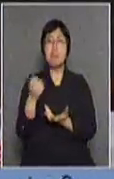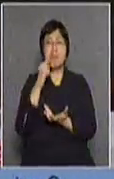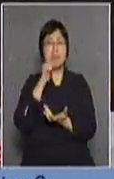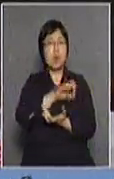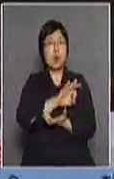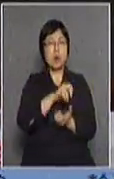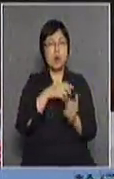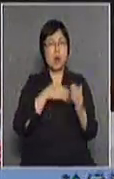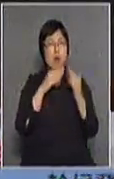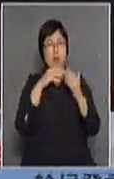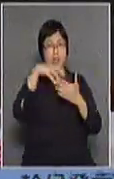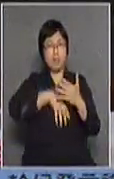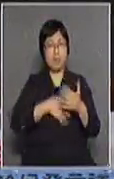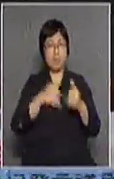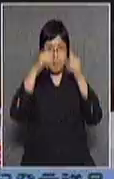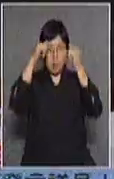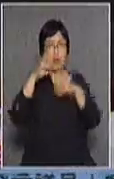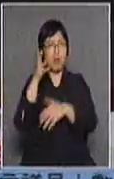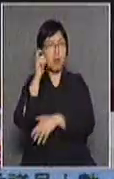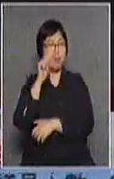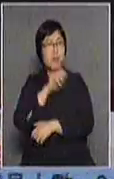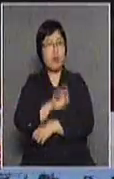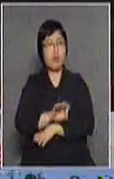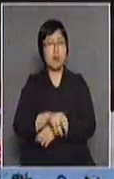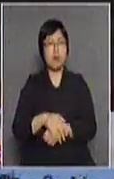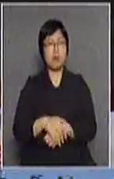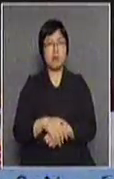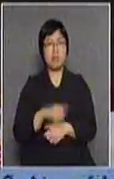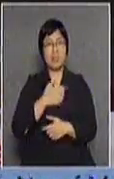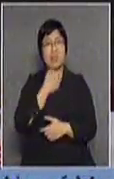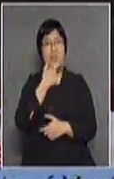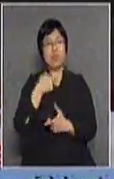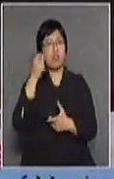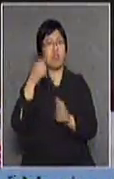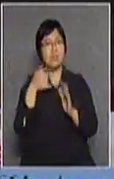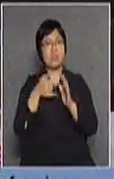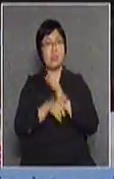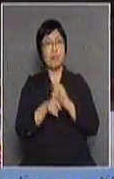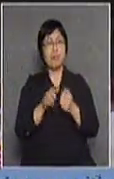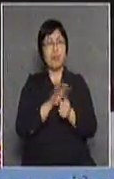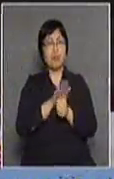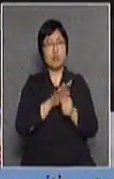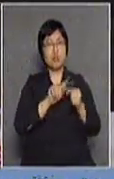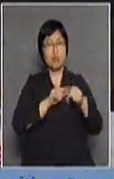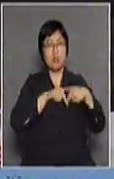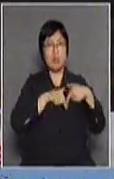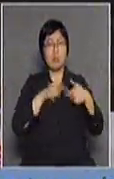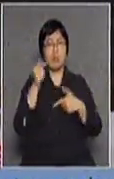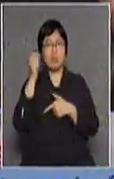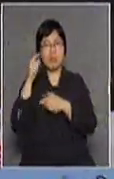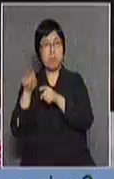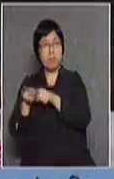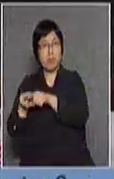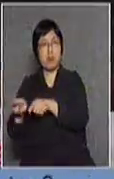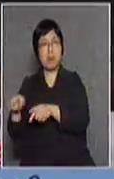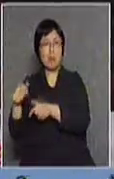家暴的伴侶是男還是女，這又搞笑了。如果個女人入咗去嗰啲庇護中心，跟住佢個伴侶又係女人，你都唔知道嘅，咁